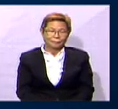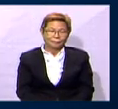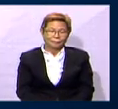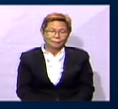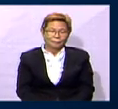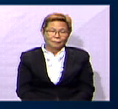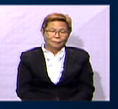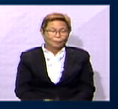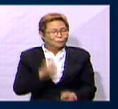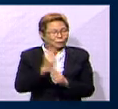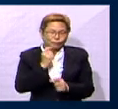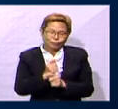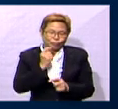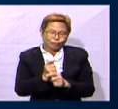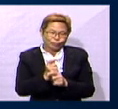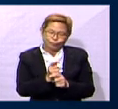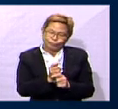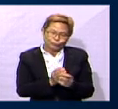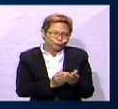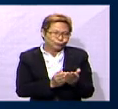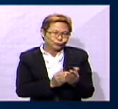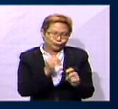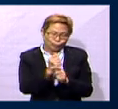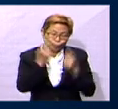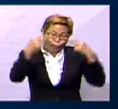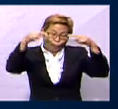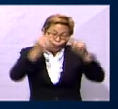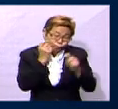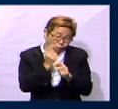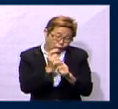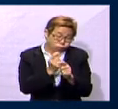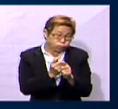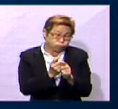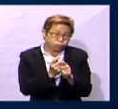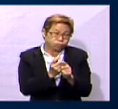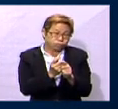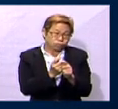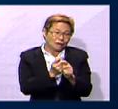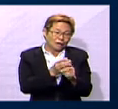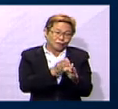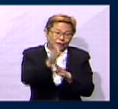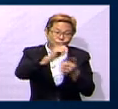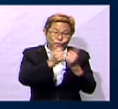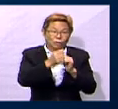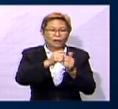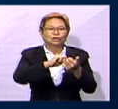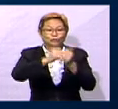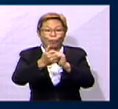Kekalkan momentum bidang sukan dalam menjadi sports powerhouse untuk negara